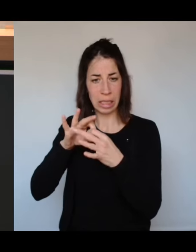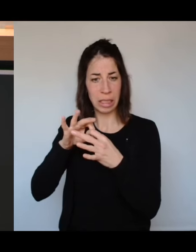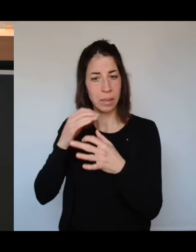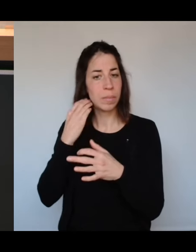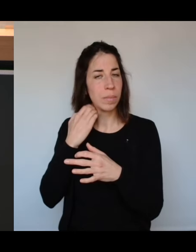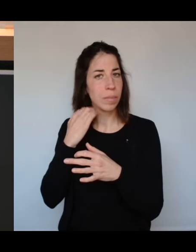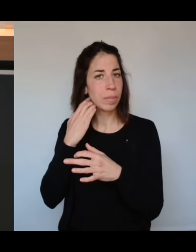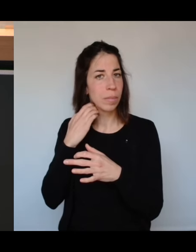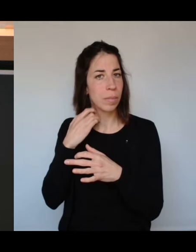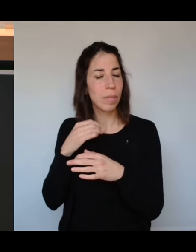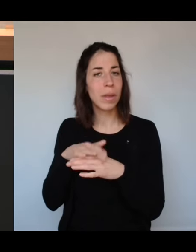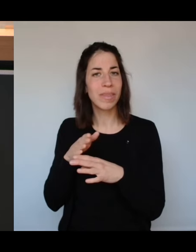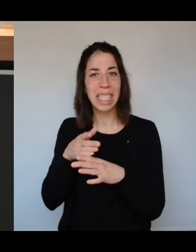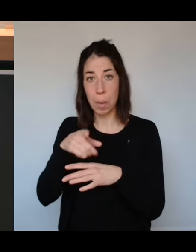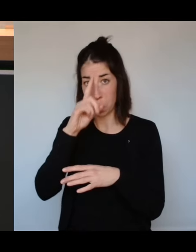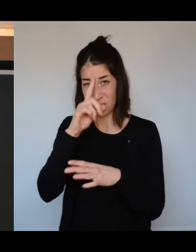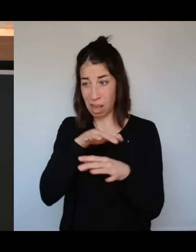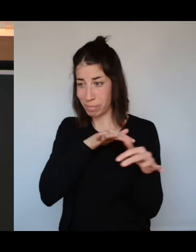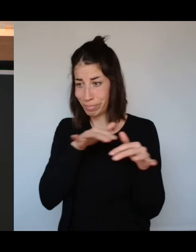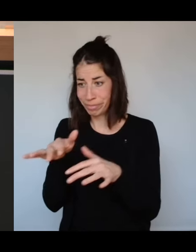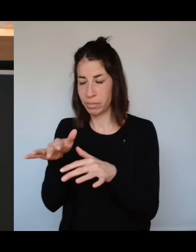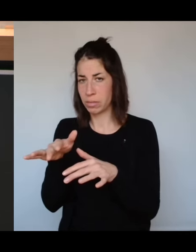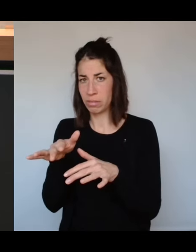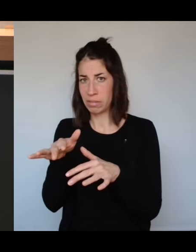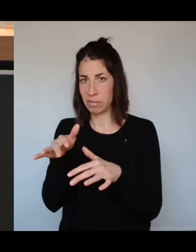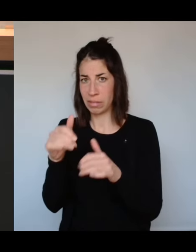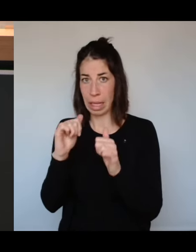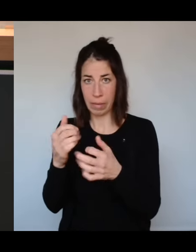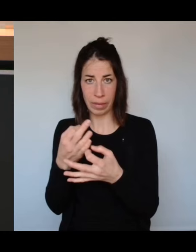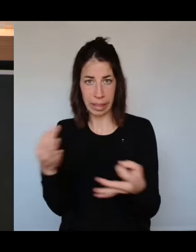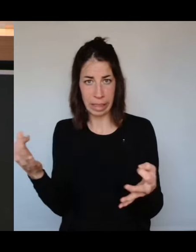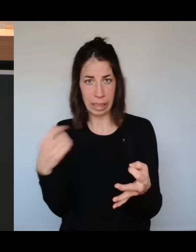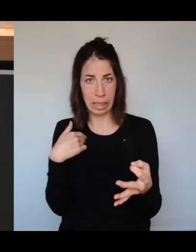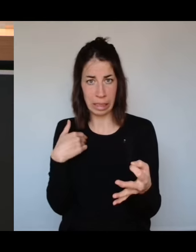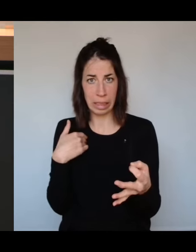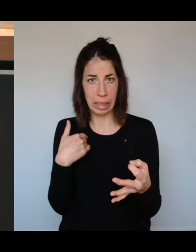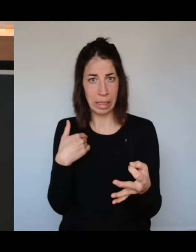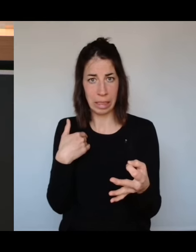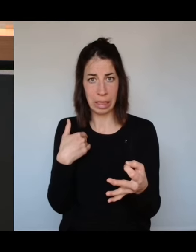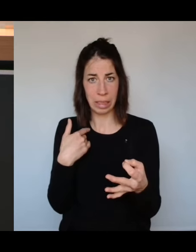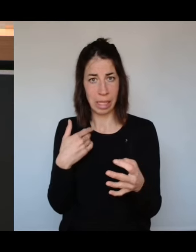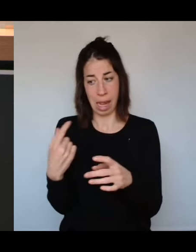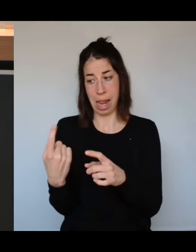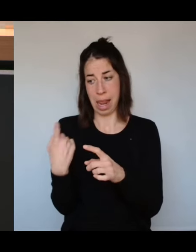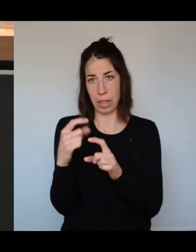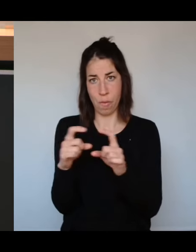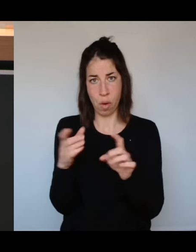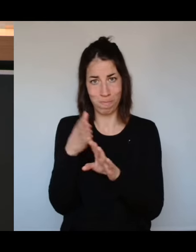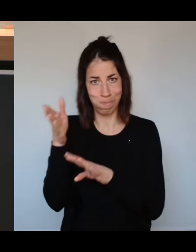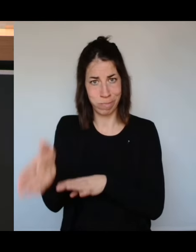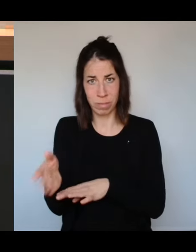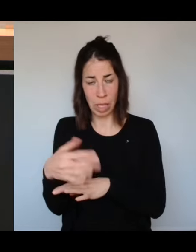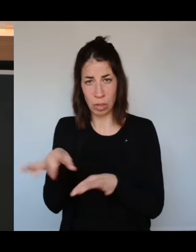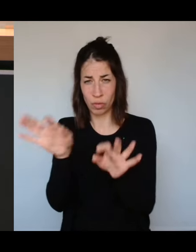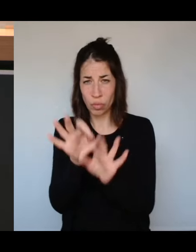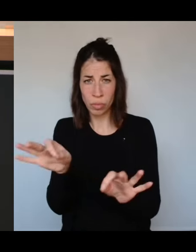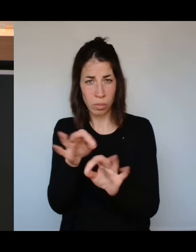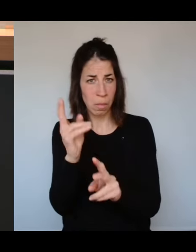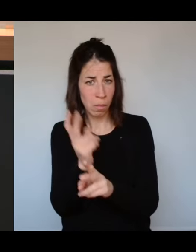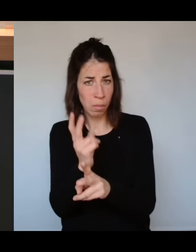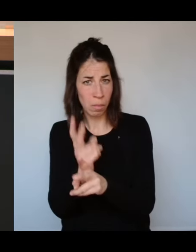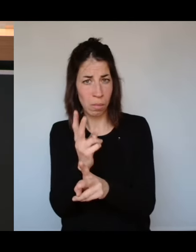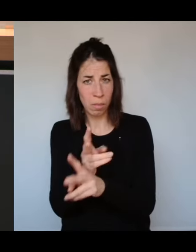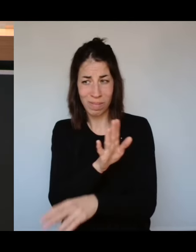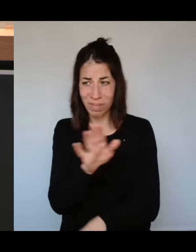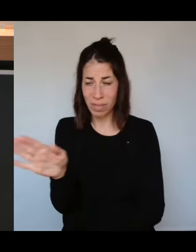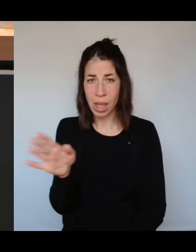immer war. Und die ewigen Dankesworte an unsere Polizei und ihre Kompetenz. Der Vorfall mit dem,